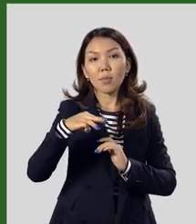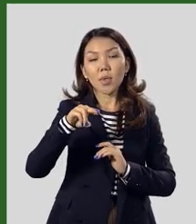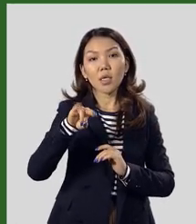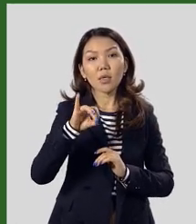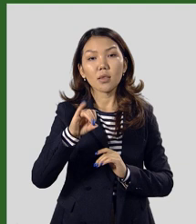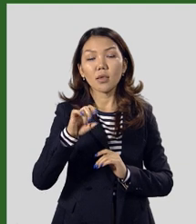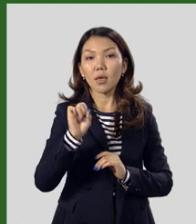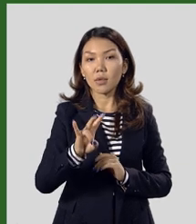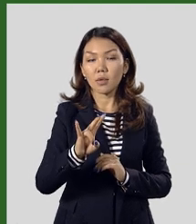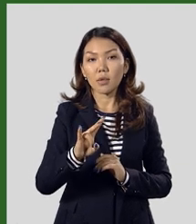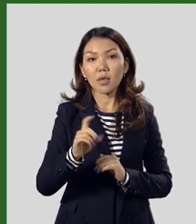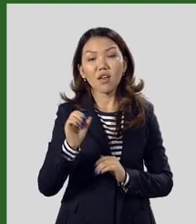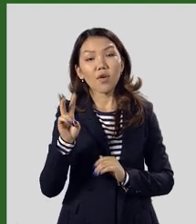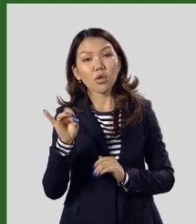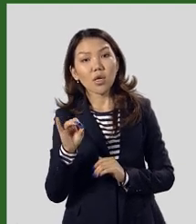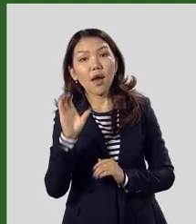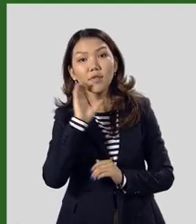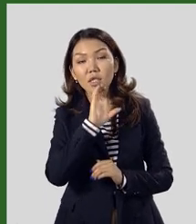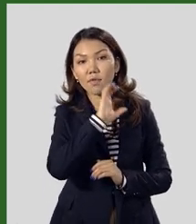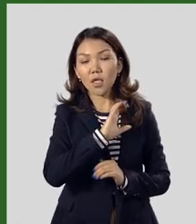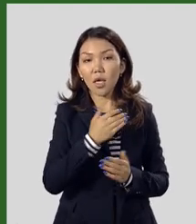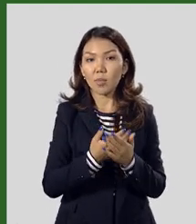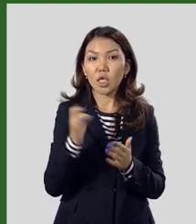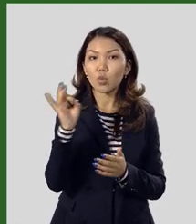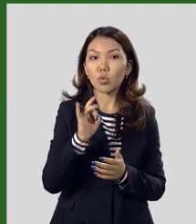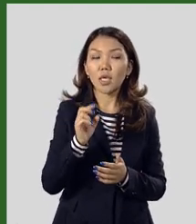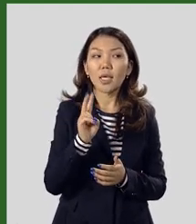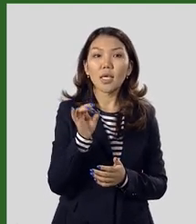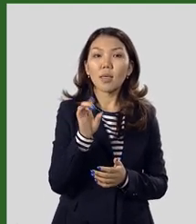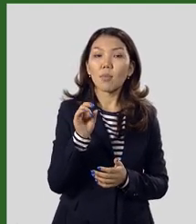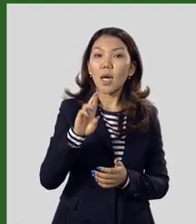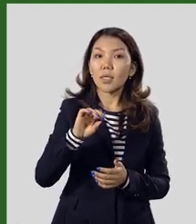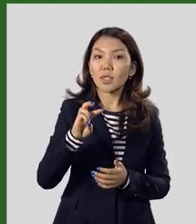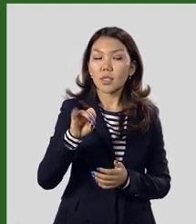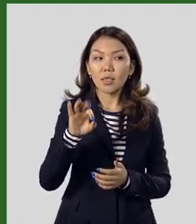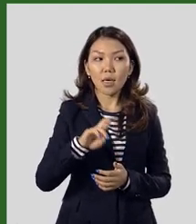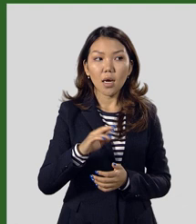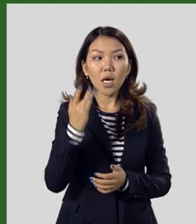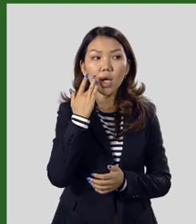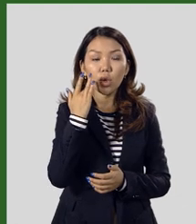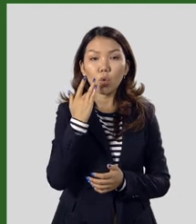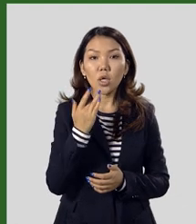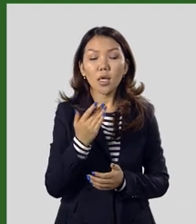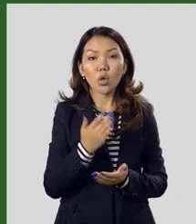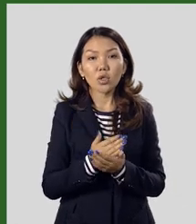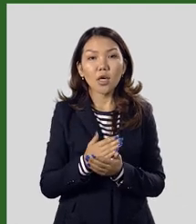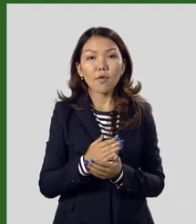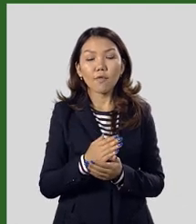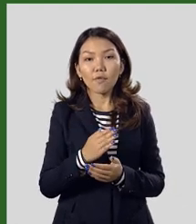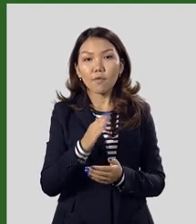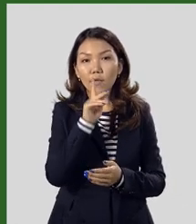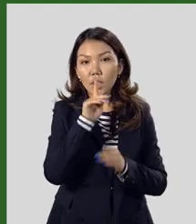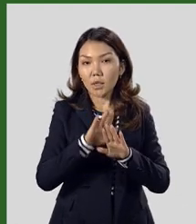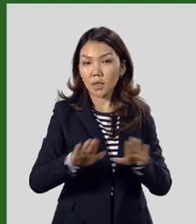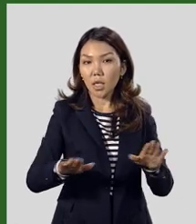в северном. А вот Республика Кирибати, которая находится в Тихом океане, расположена